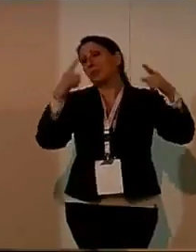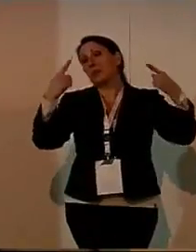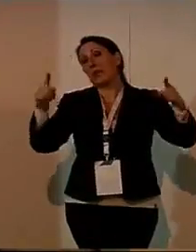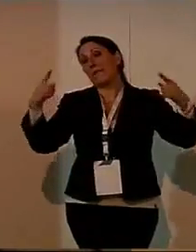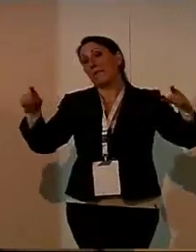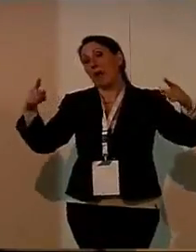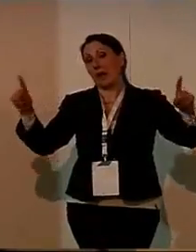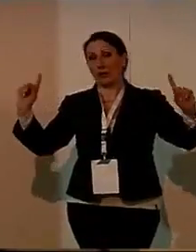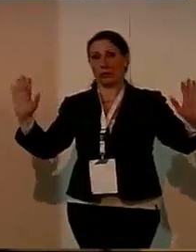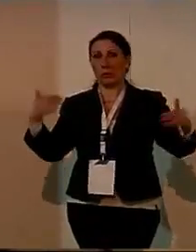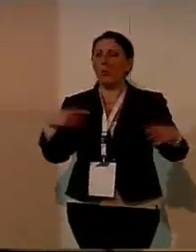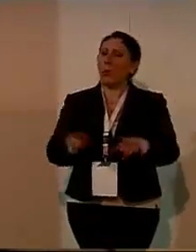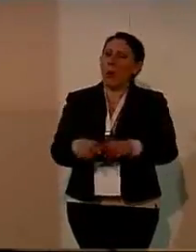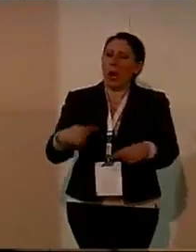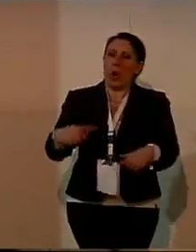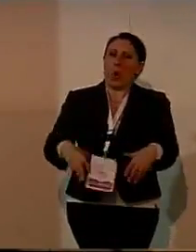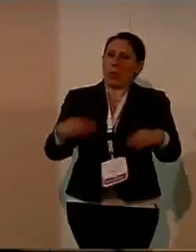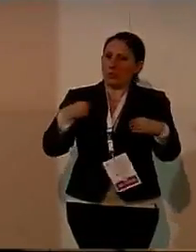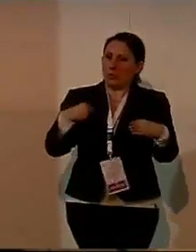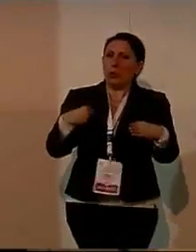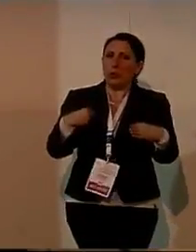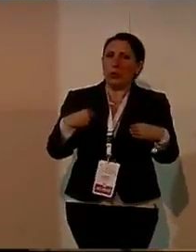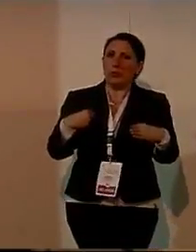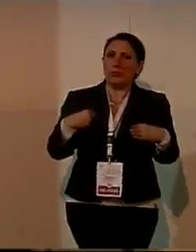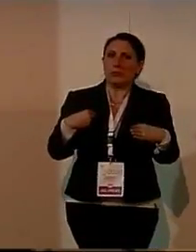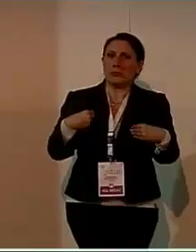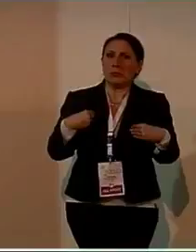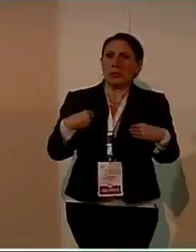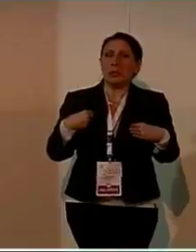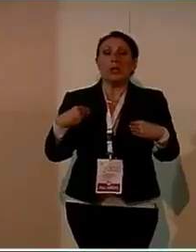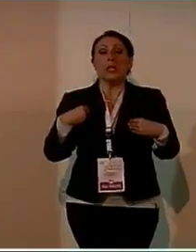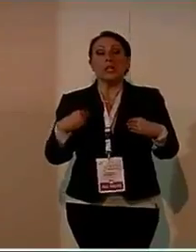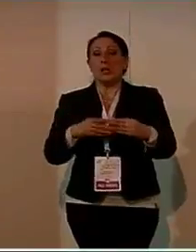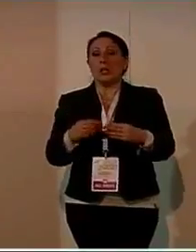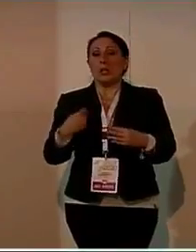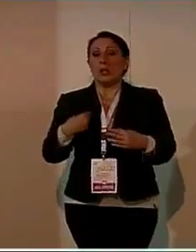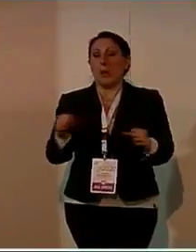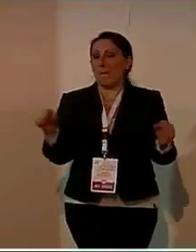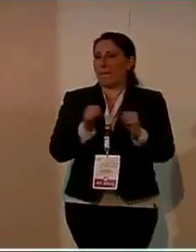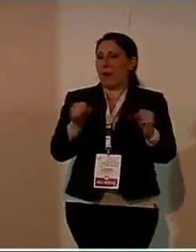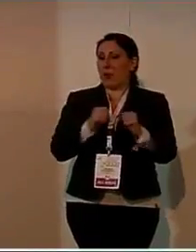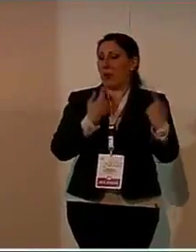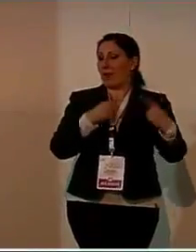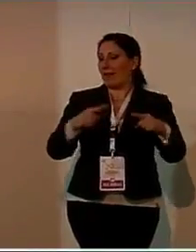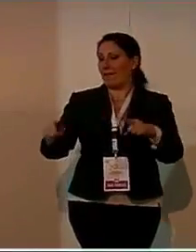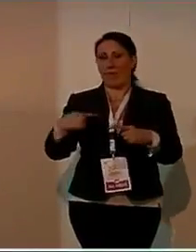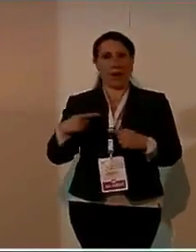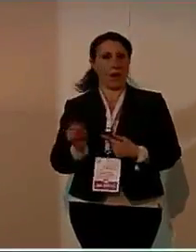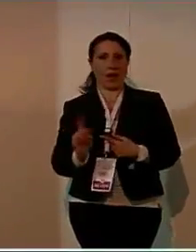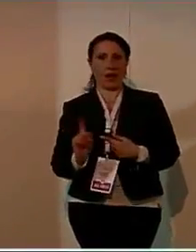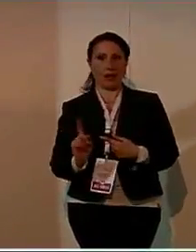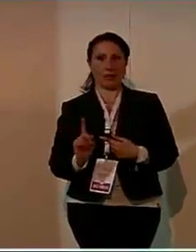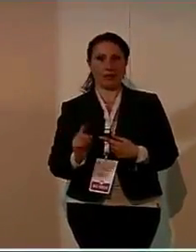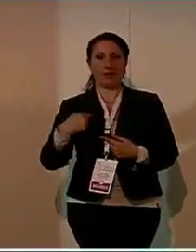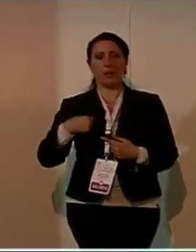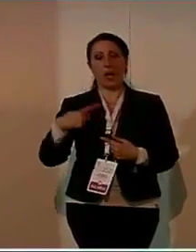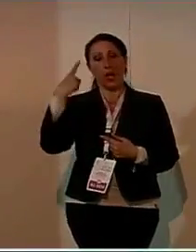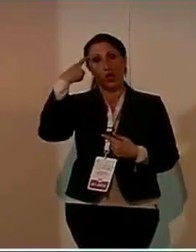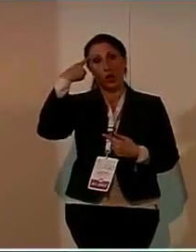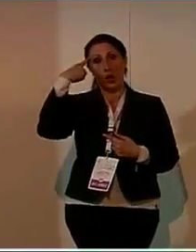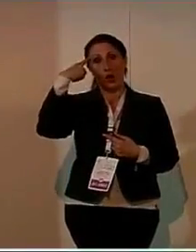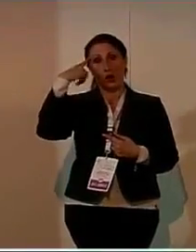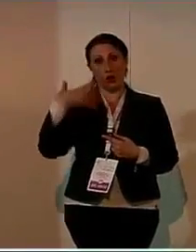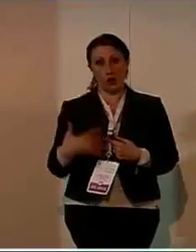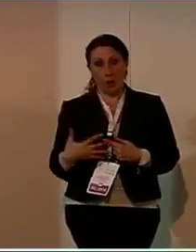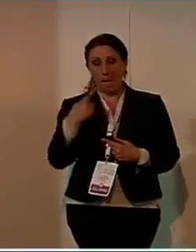giustamente lo faccio io il buono che si è fatto ma io non temo le differenze tra noi so però che ricomporre un campo